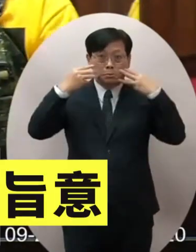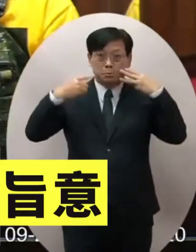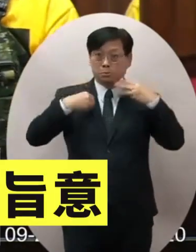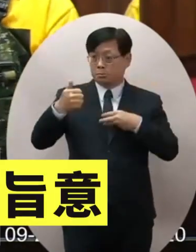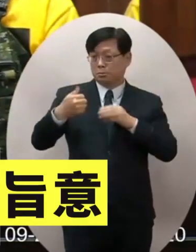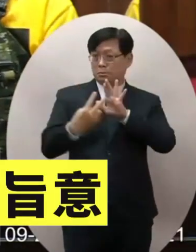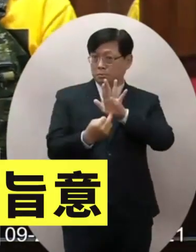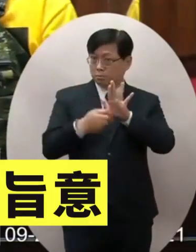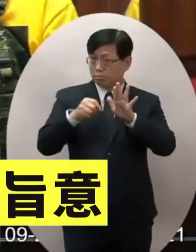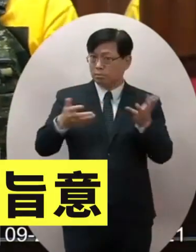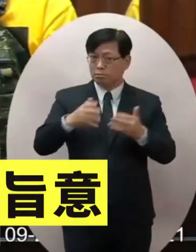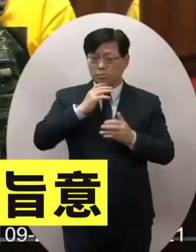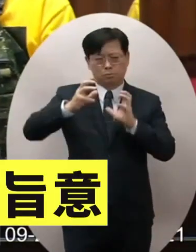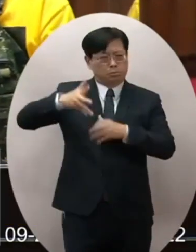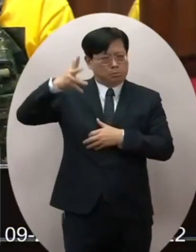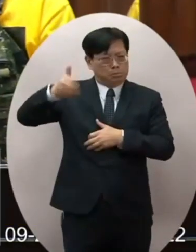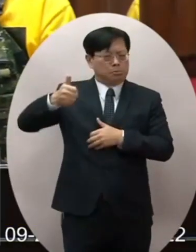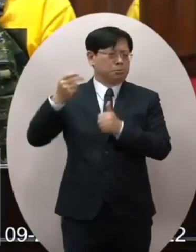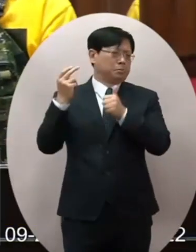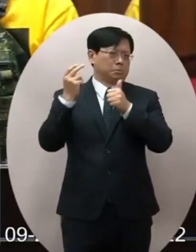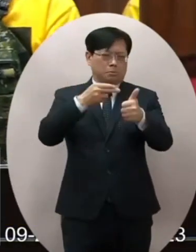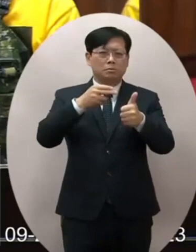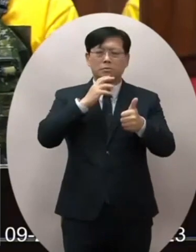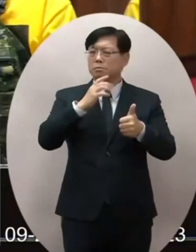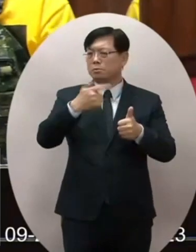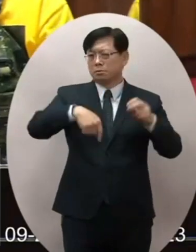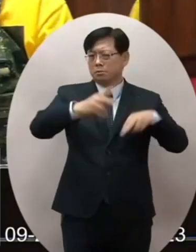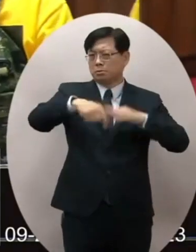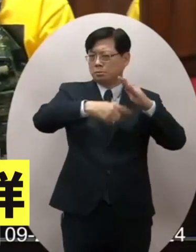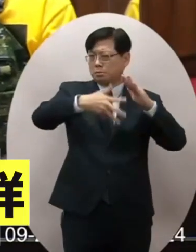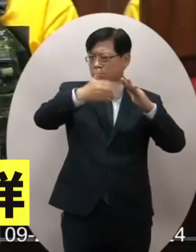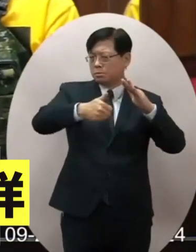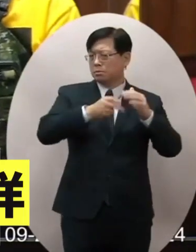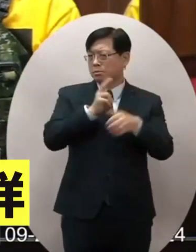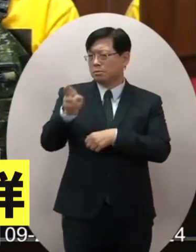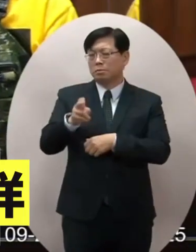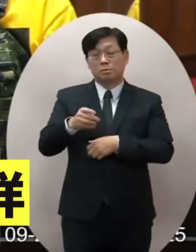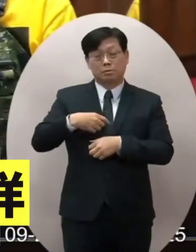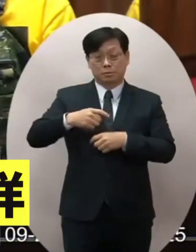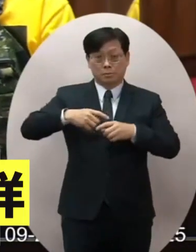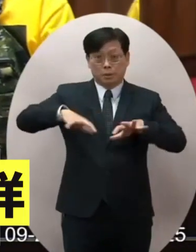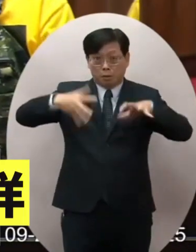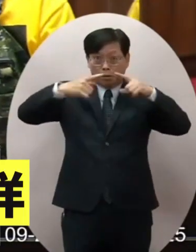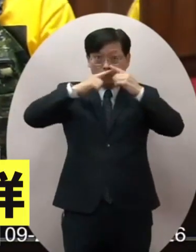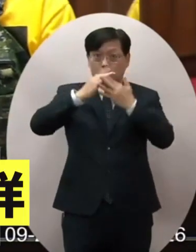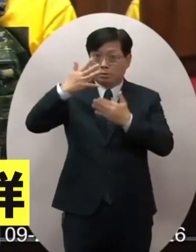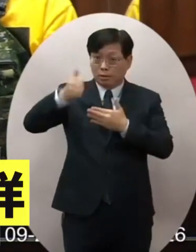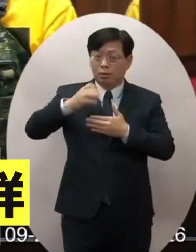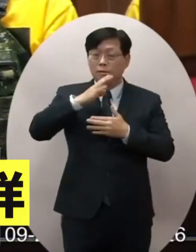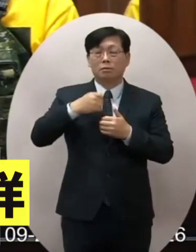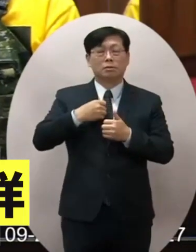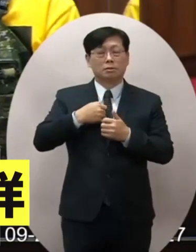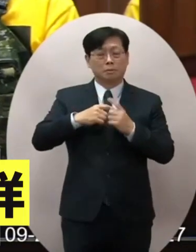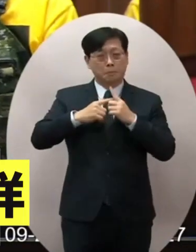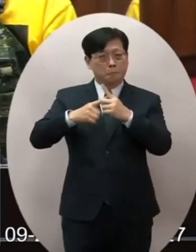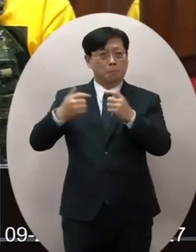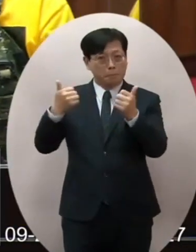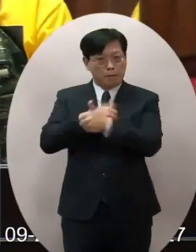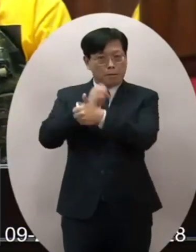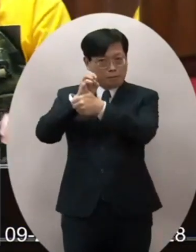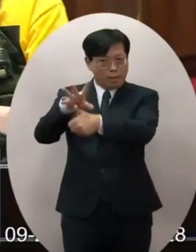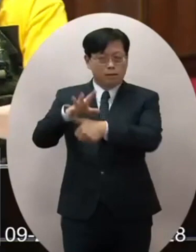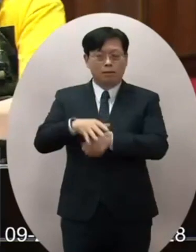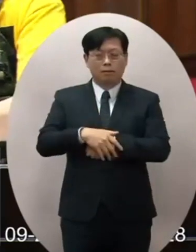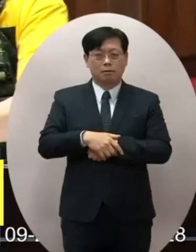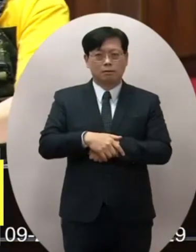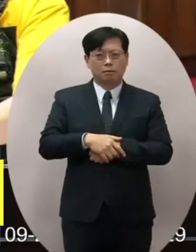说这件事情是总统的旨意，不是行政院长的旨意。洪耀福是代表去告诉陈耀祥。那